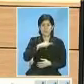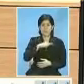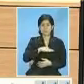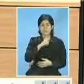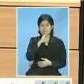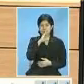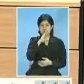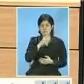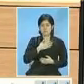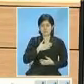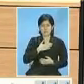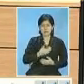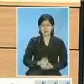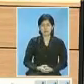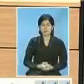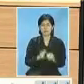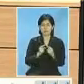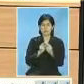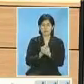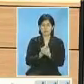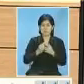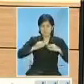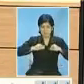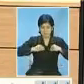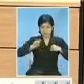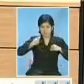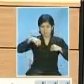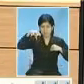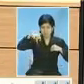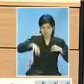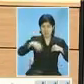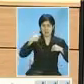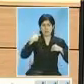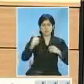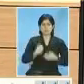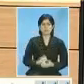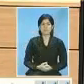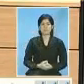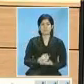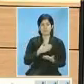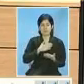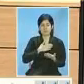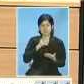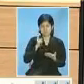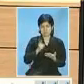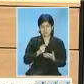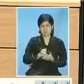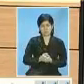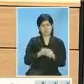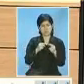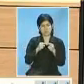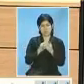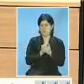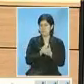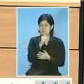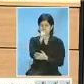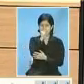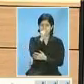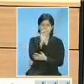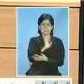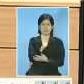เรารักศาลจริงเรารักสถาบันตุลาการจริงเราต้องไม่ปิดบังความจริงเรื่องเหล่านี้